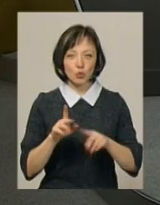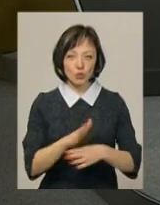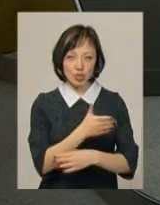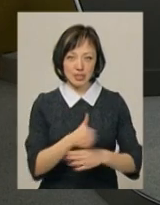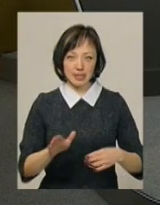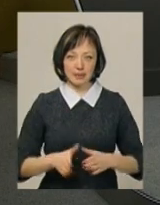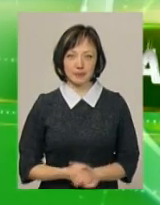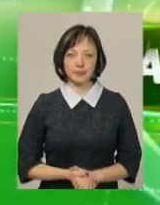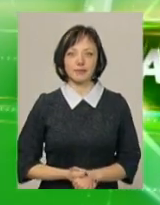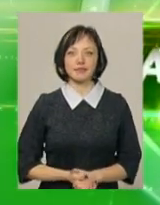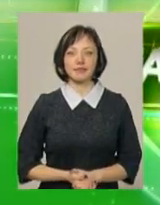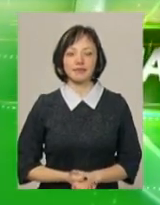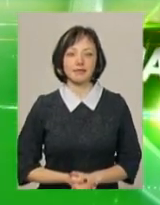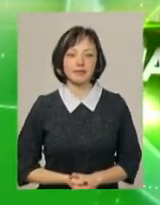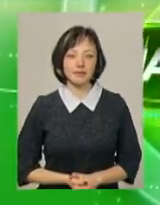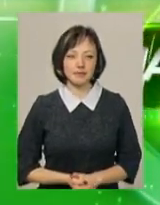частини.